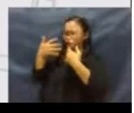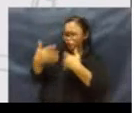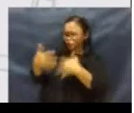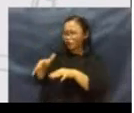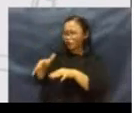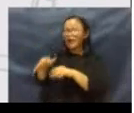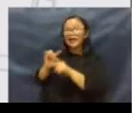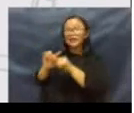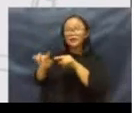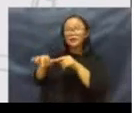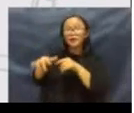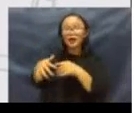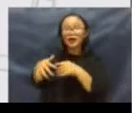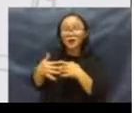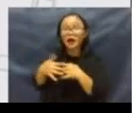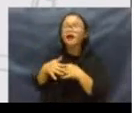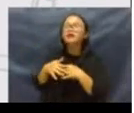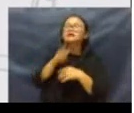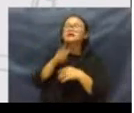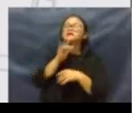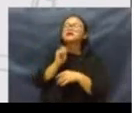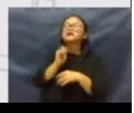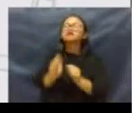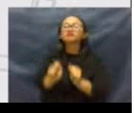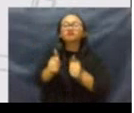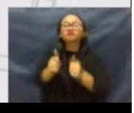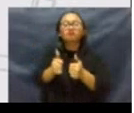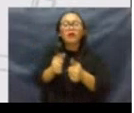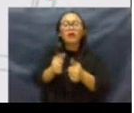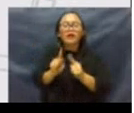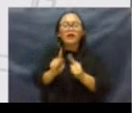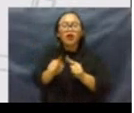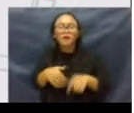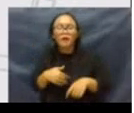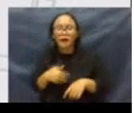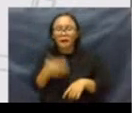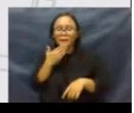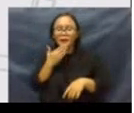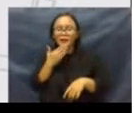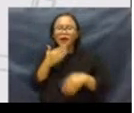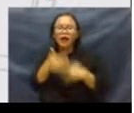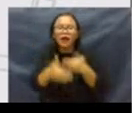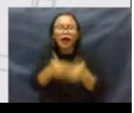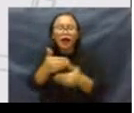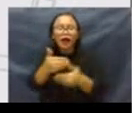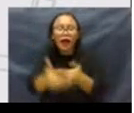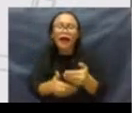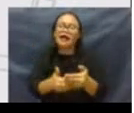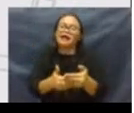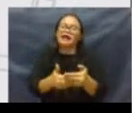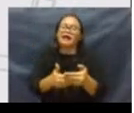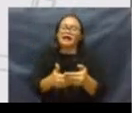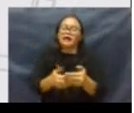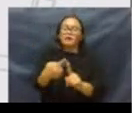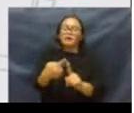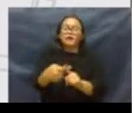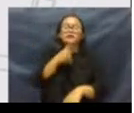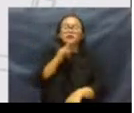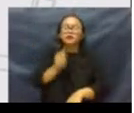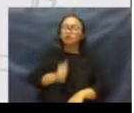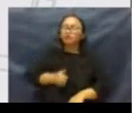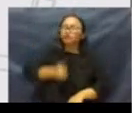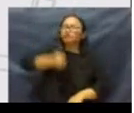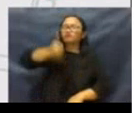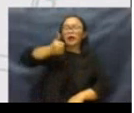ini baru jadi keunggulan seseorang kalau jadi keterampilan, jadi kebiasaan. Bahkan akan menjadi keunggulan yang ekstra kalau